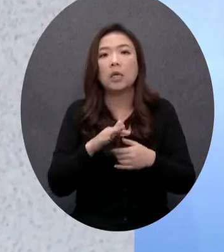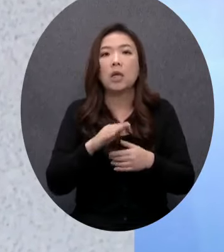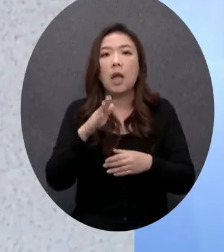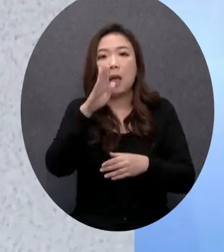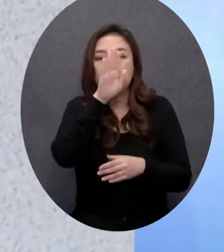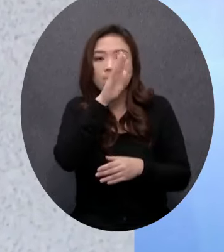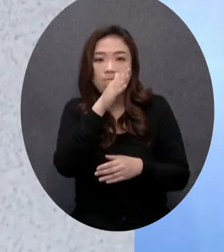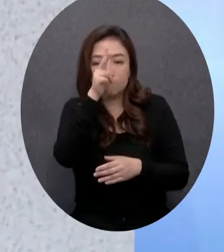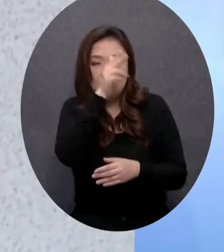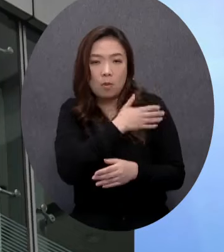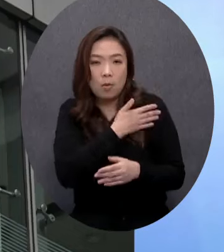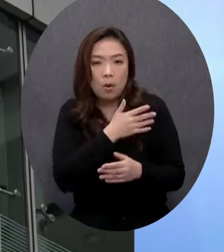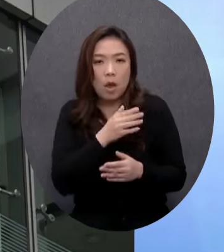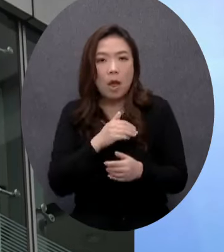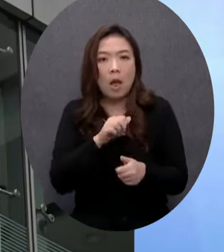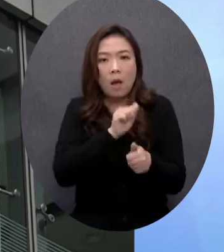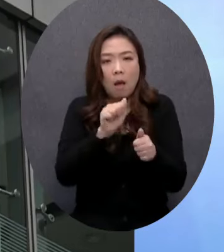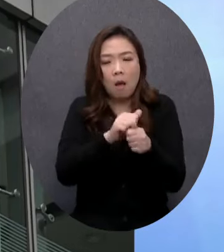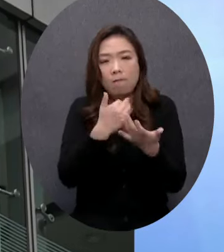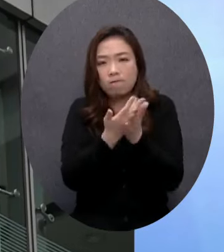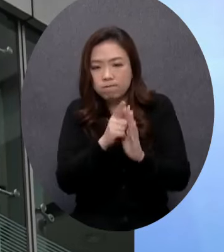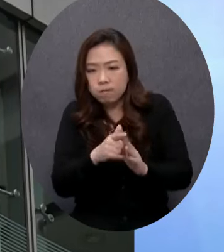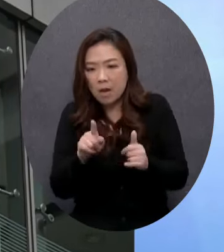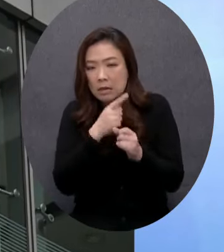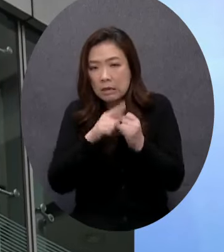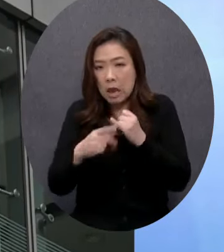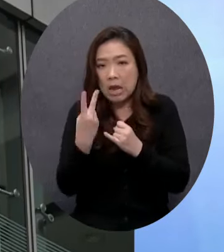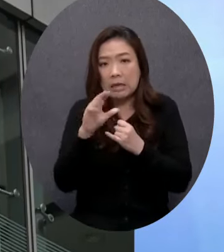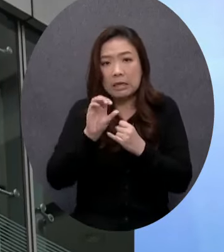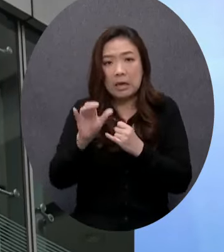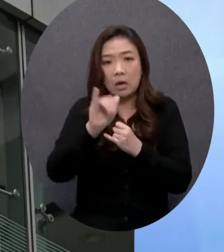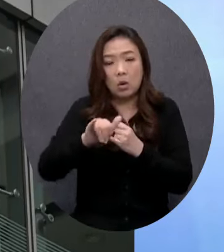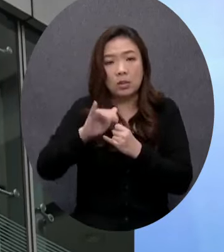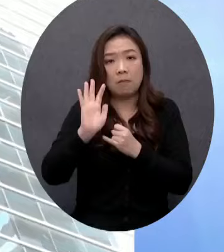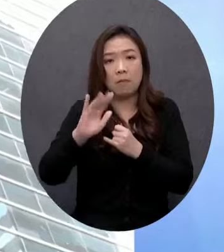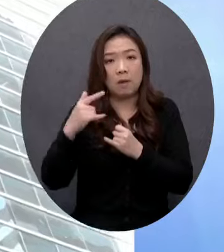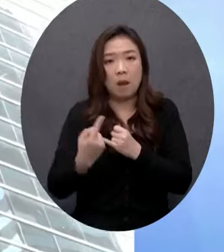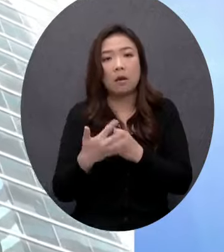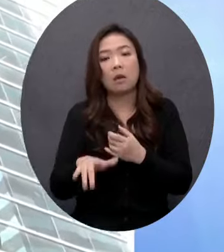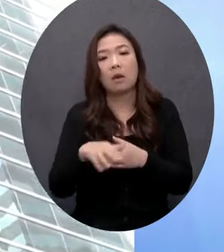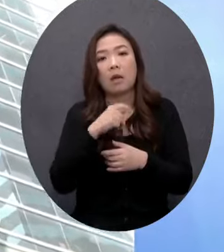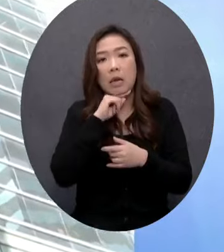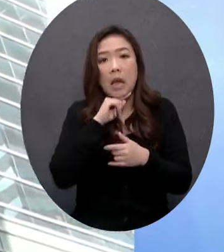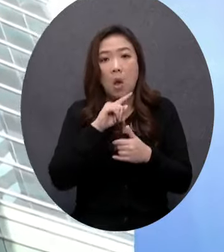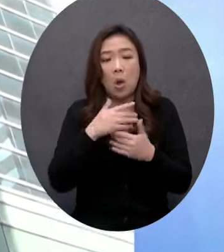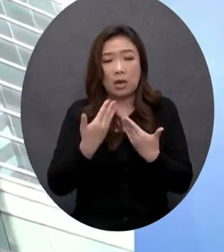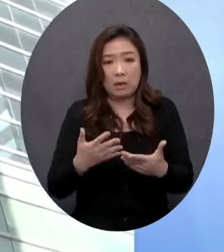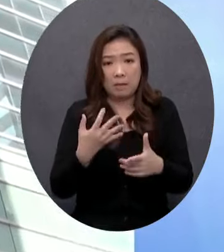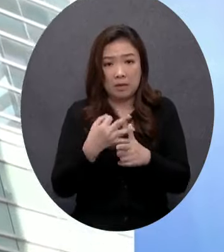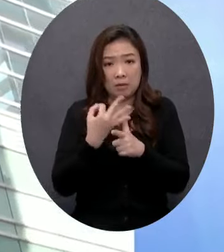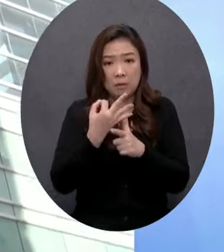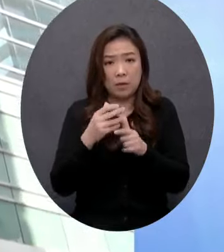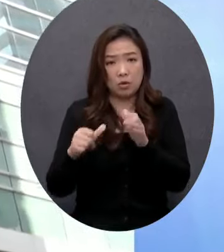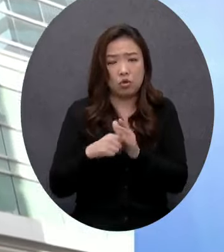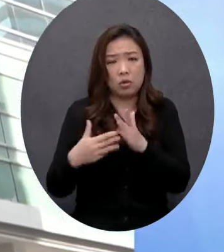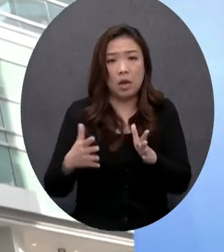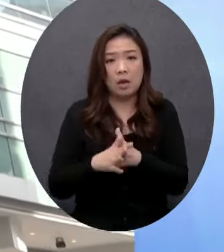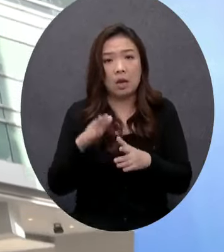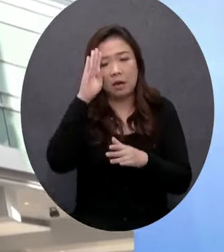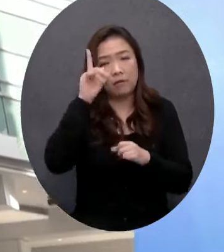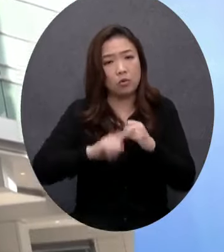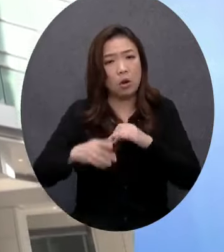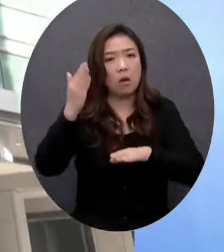先后共转账2亿6500万元，系首季接获嘅最大宗呢一类型嘅骗案。警方最终拦截到